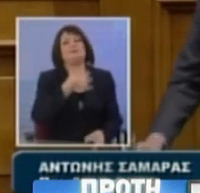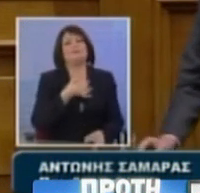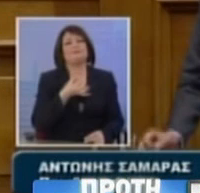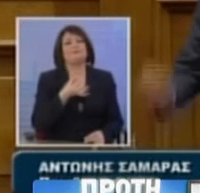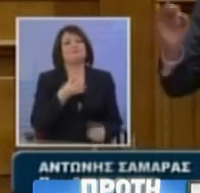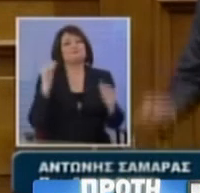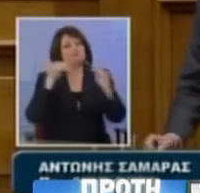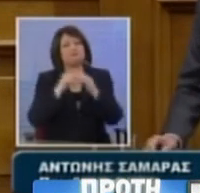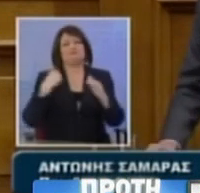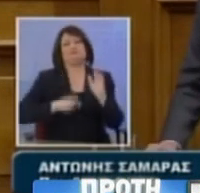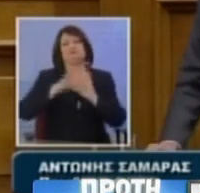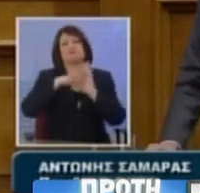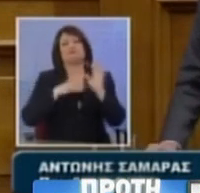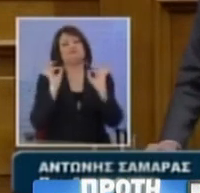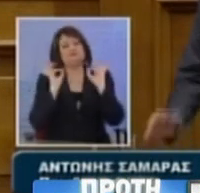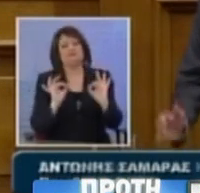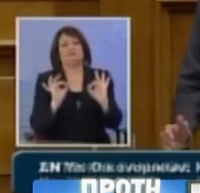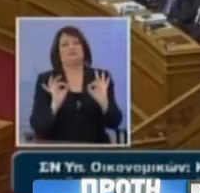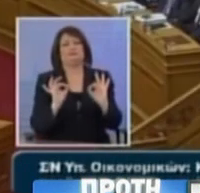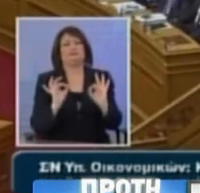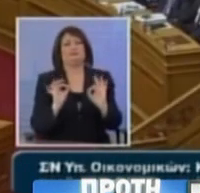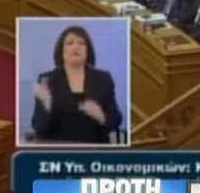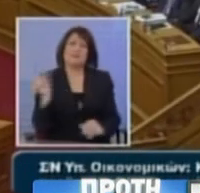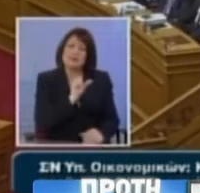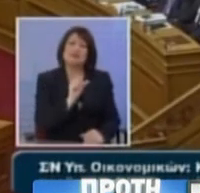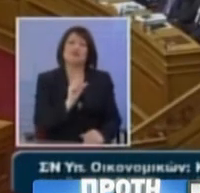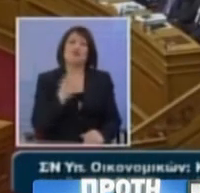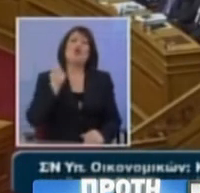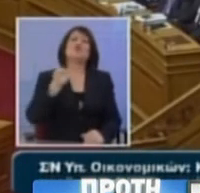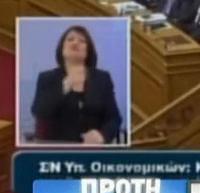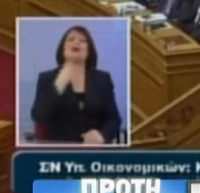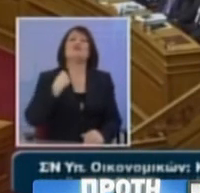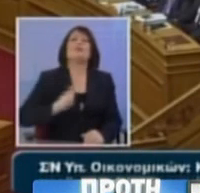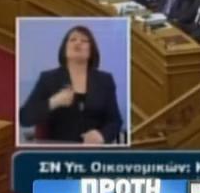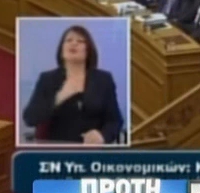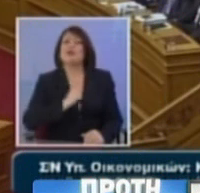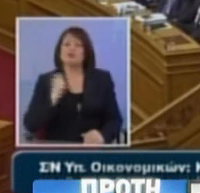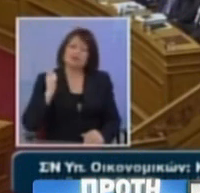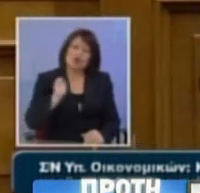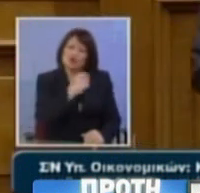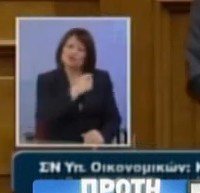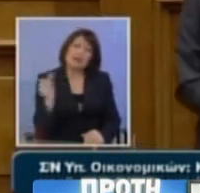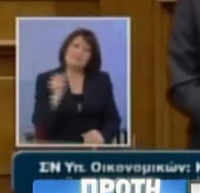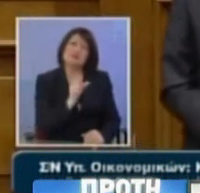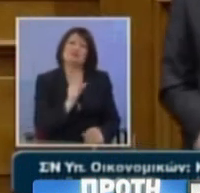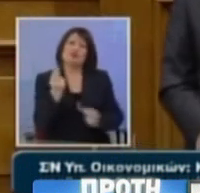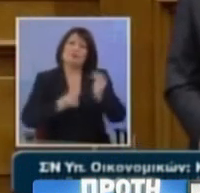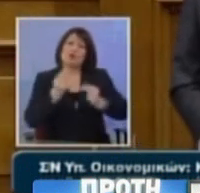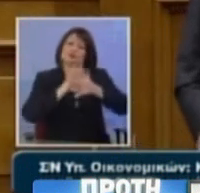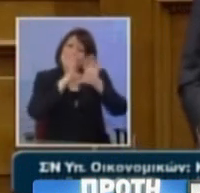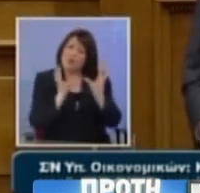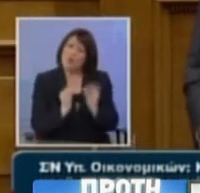δημοσίων επενδύσεων στο ακέραιο, με τις επιστροφές οφειλών του δημοσίου στους ιδιώτες, υπολογισμένες και αυτές να είναι στο